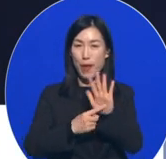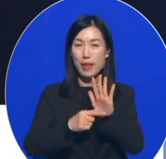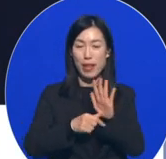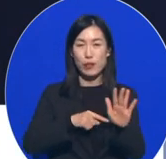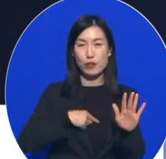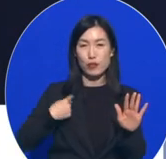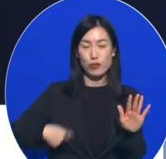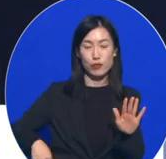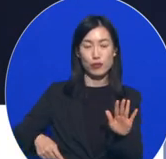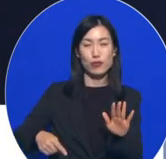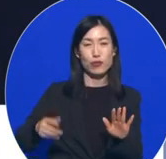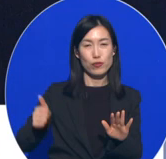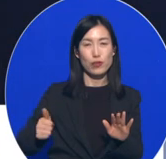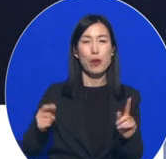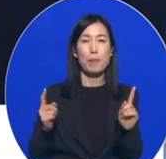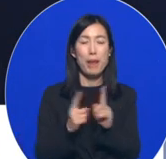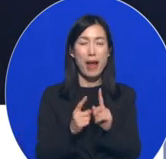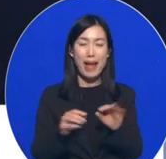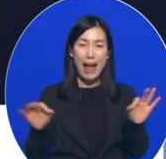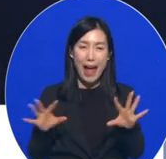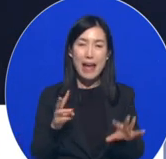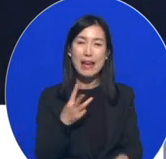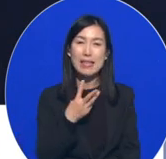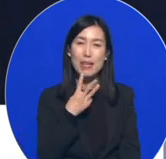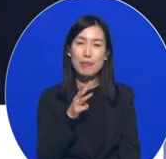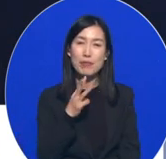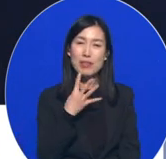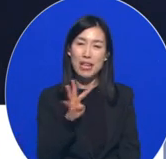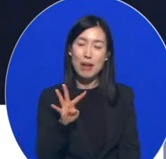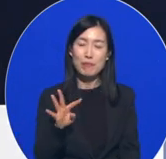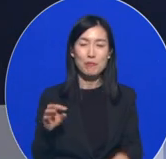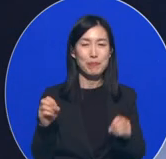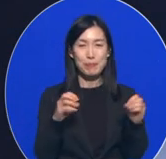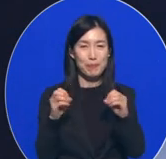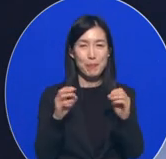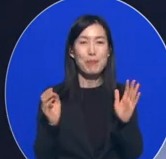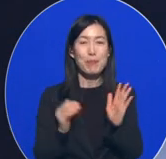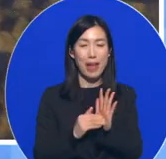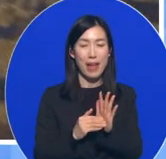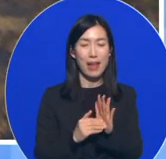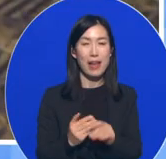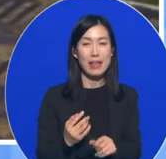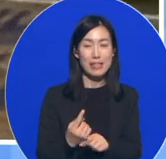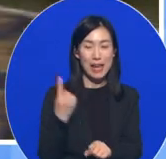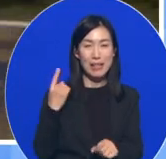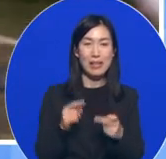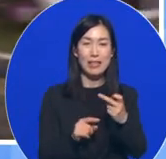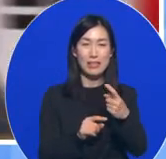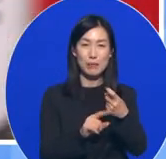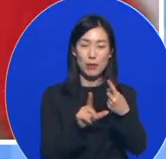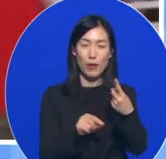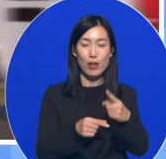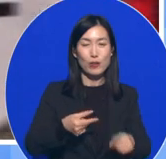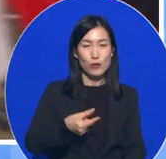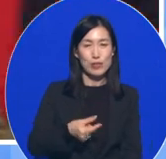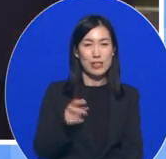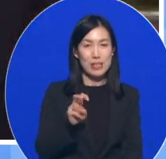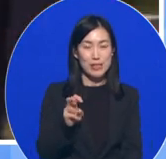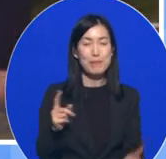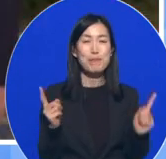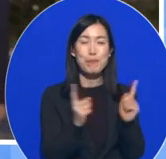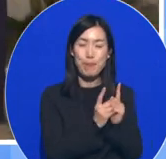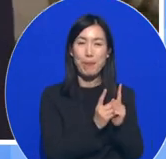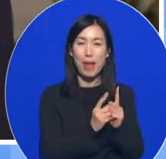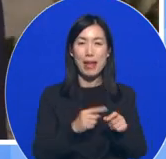시진핑 주석과 만나 약 3 4분 가량의 담소를 나눴습니다 지난해 11월 g20 정상회의 이후 1년